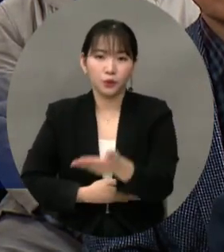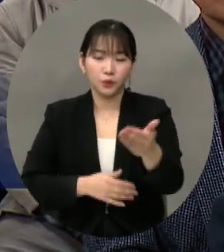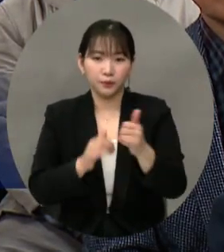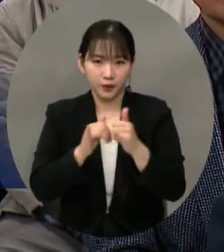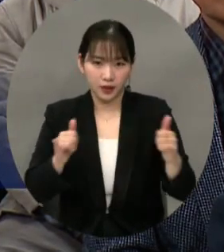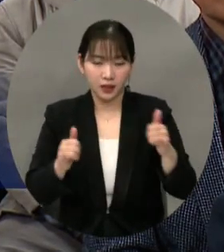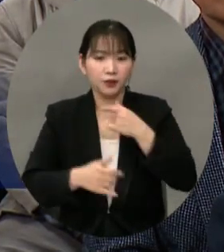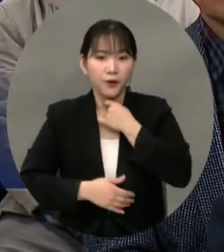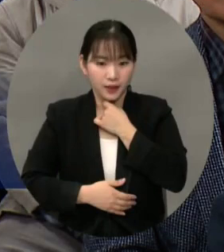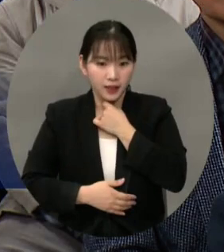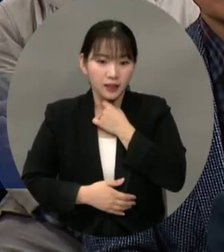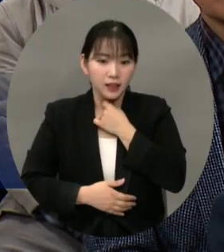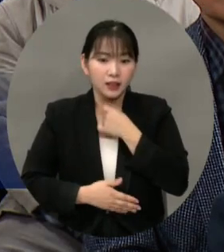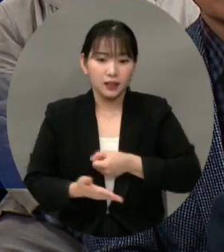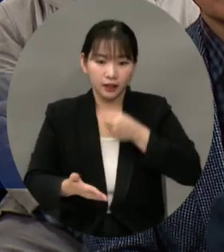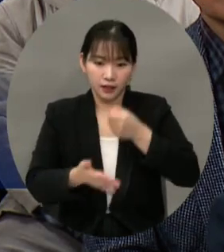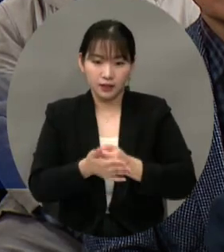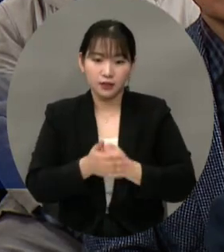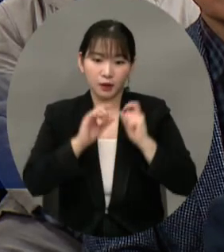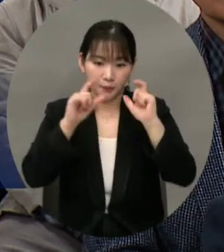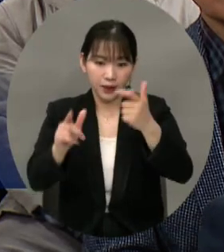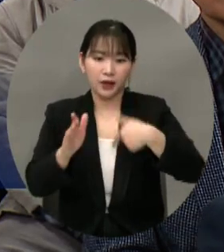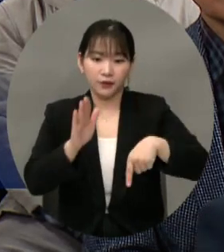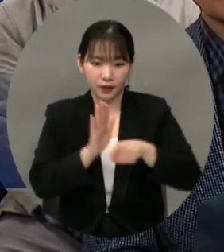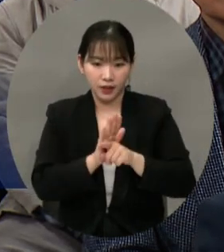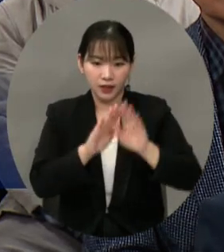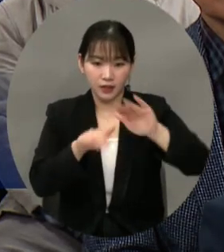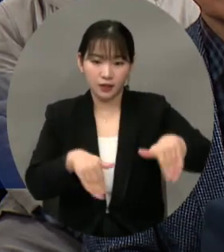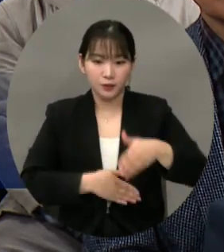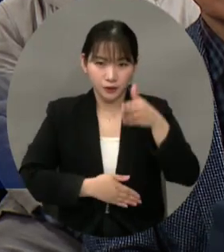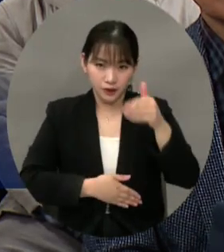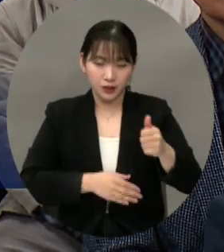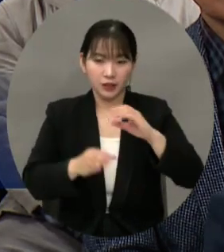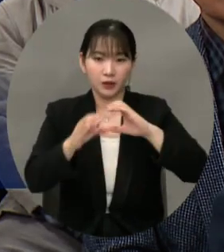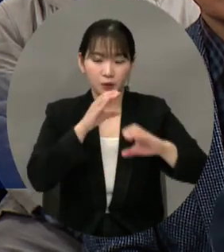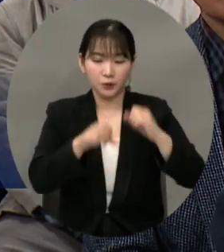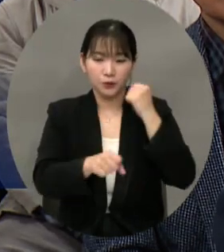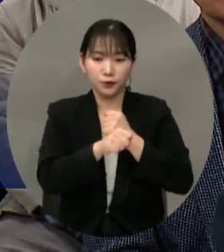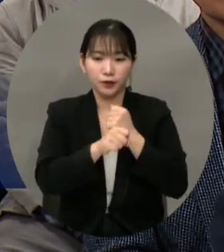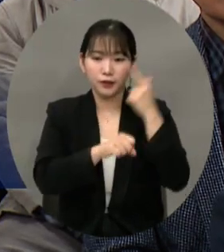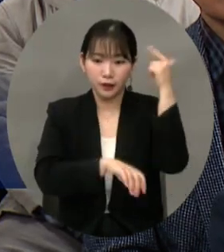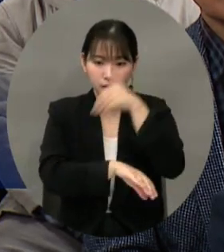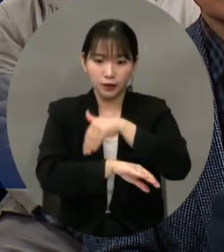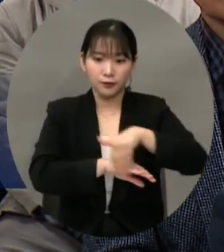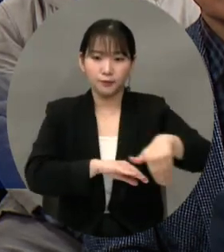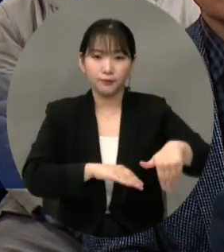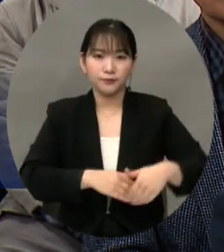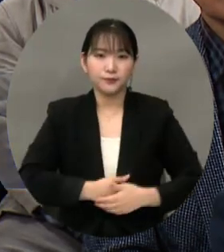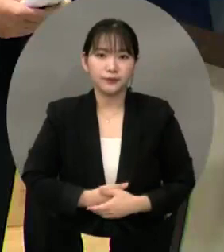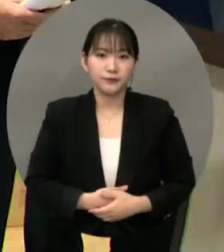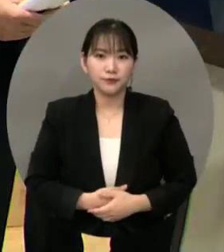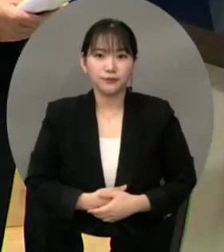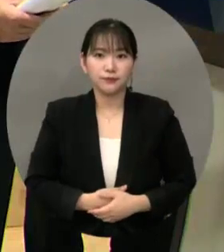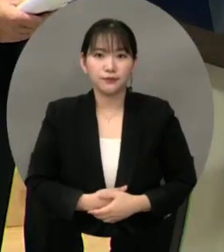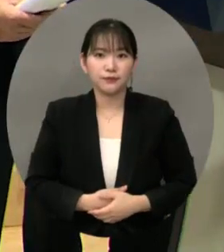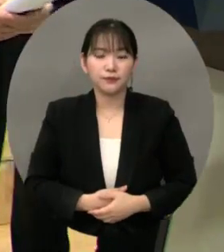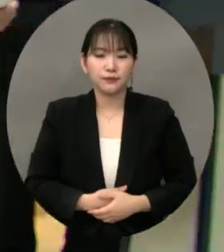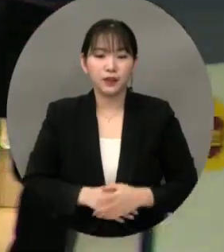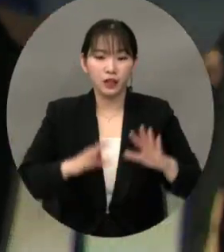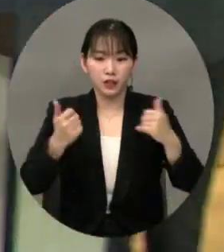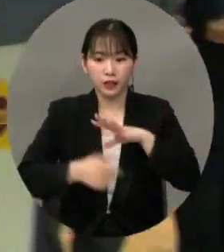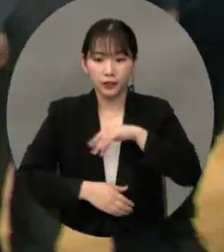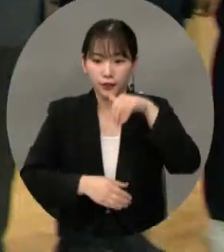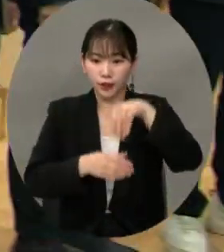바라는 그러한 결정을 내릴 수 있도록 김영록 지사와 소통하겠습니다.